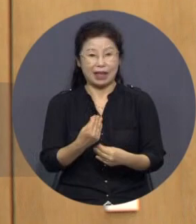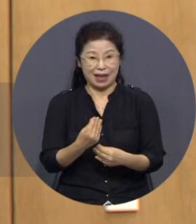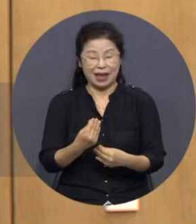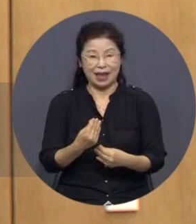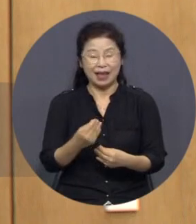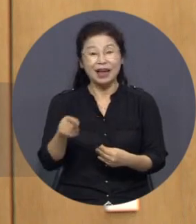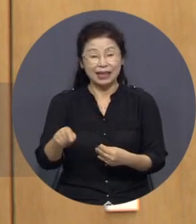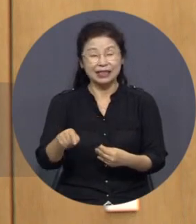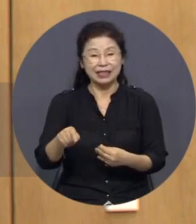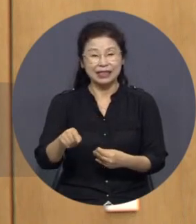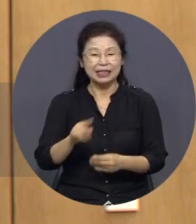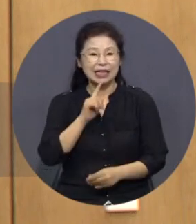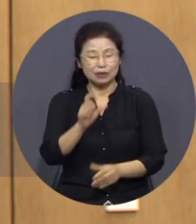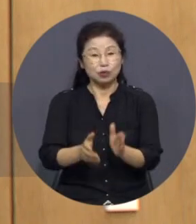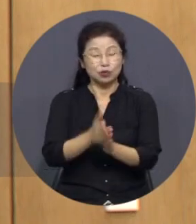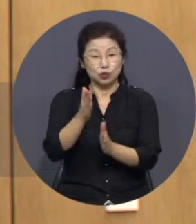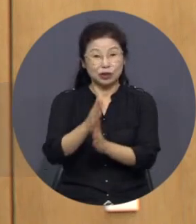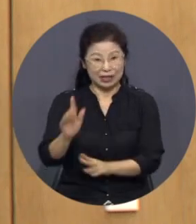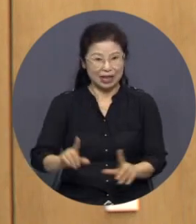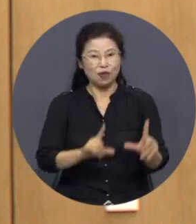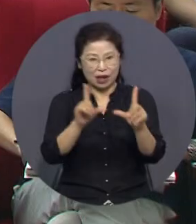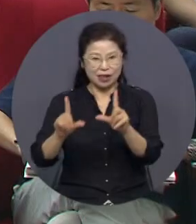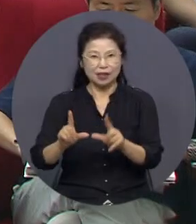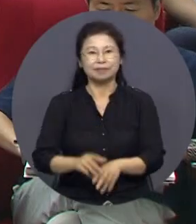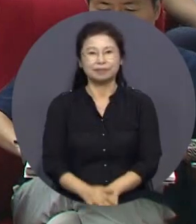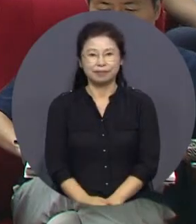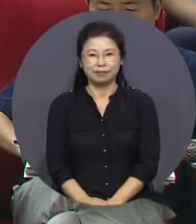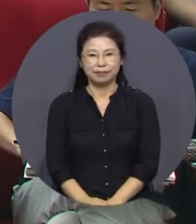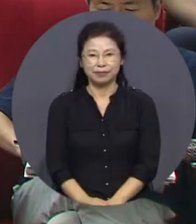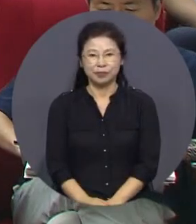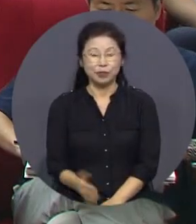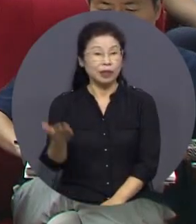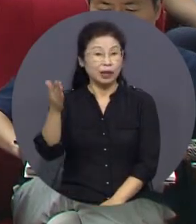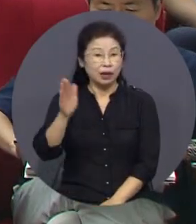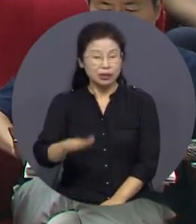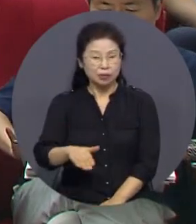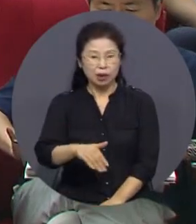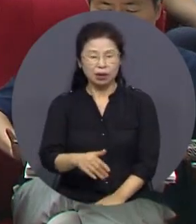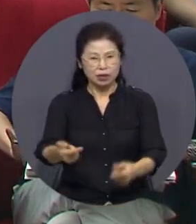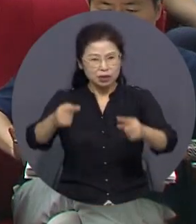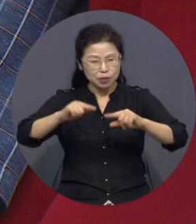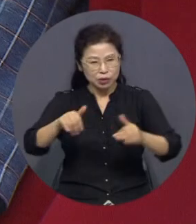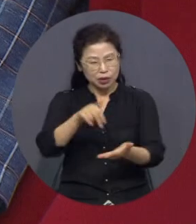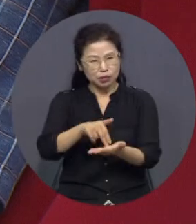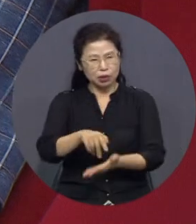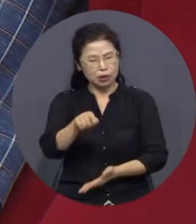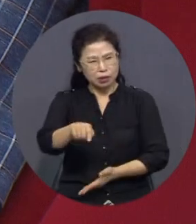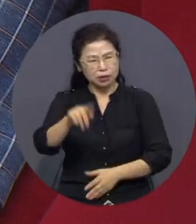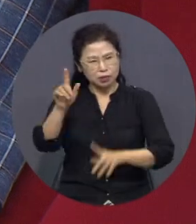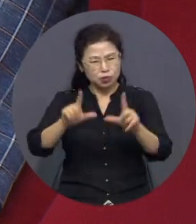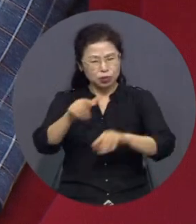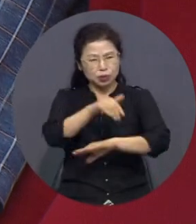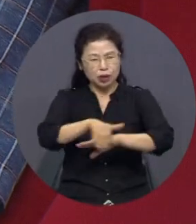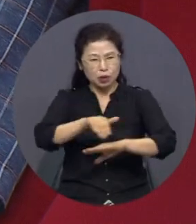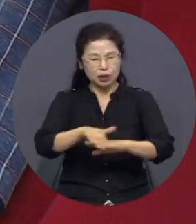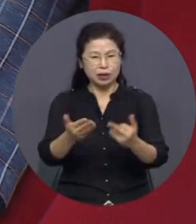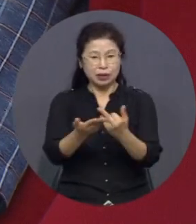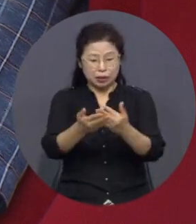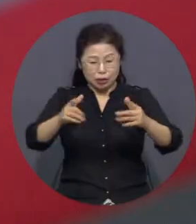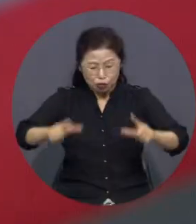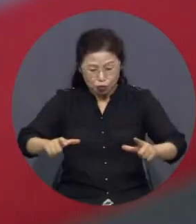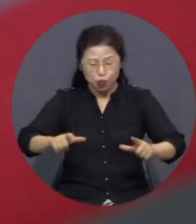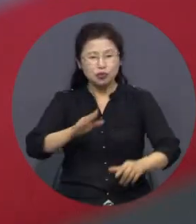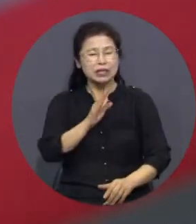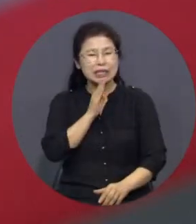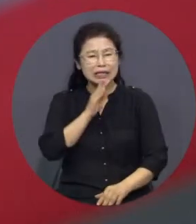높이는 개선시키는 그런 전략이 있을 수 있겠습니다. 하지만 방청객들은 과연 이 같은 계획이 제주의